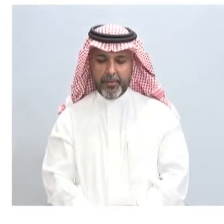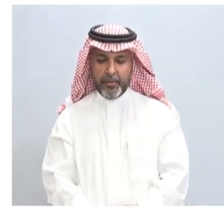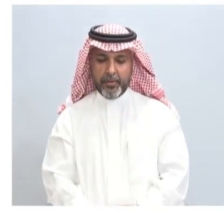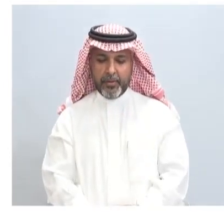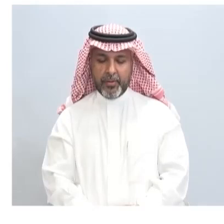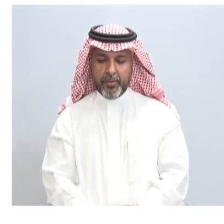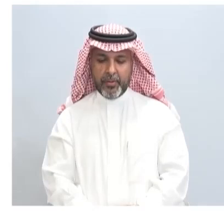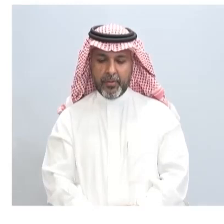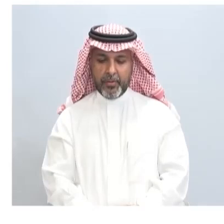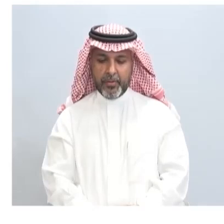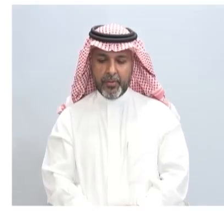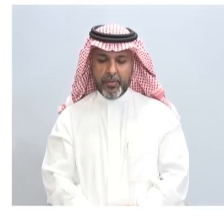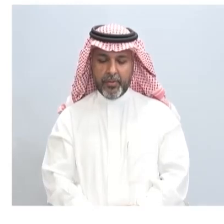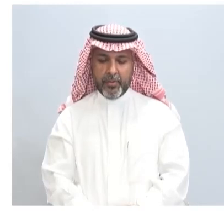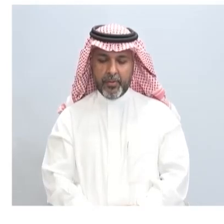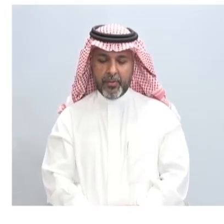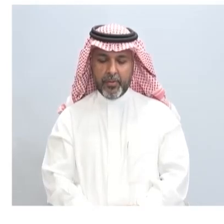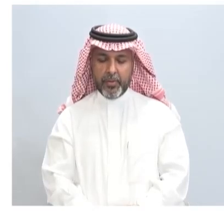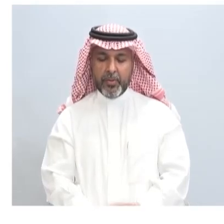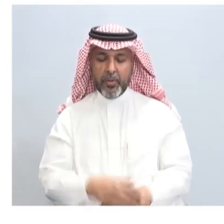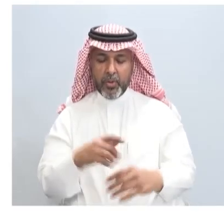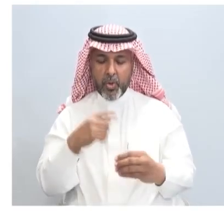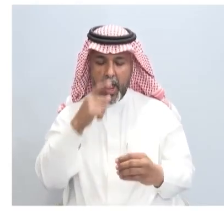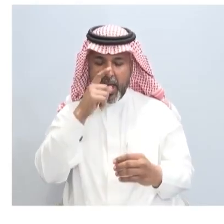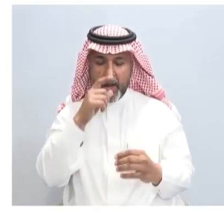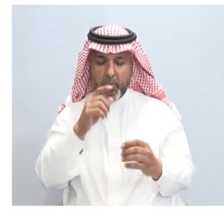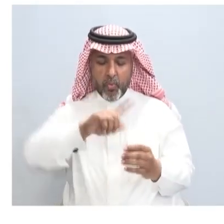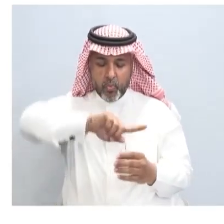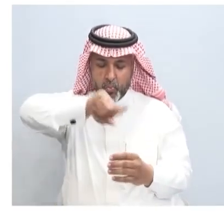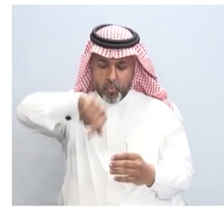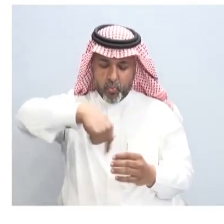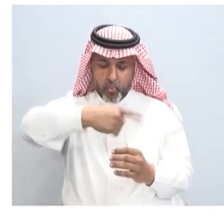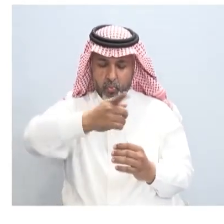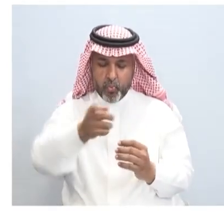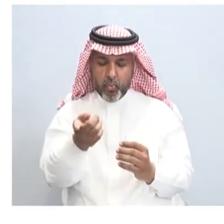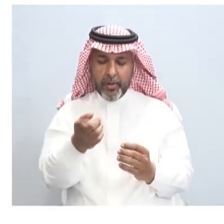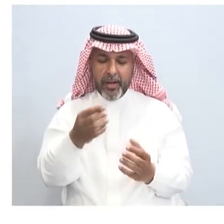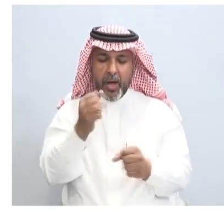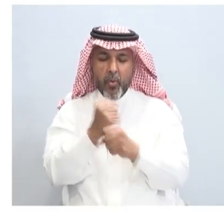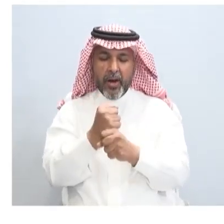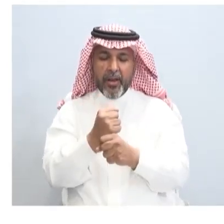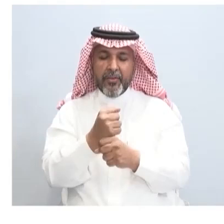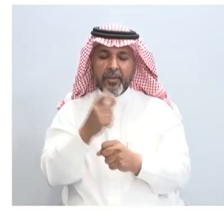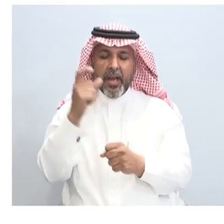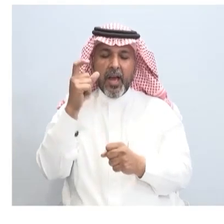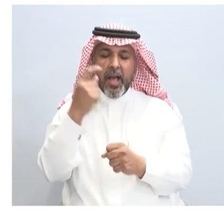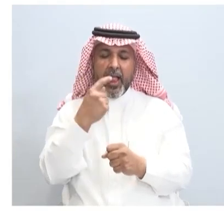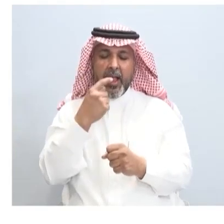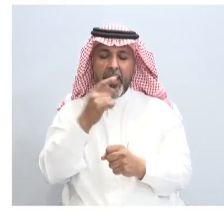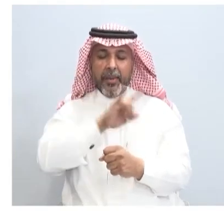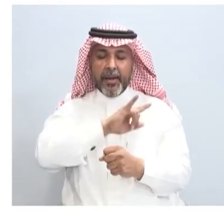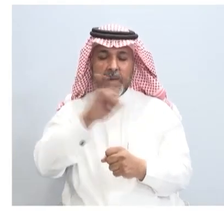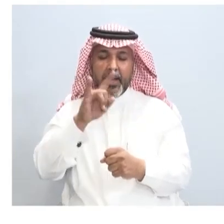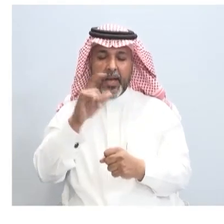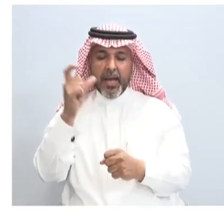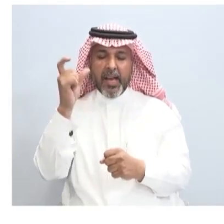النسبه مئويه الفقره سي عدم استقرار المؤشر على اللون الاحمر او اللون الازرق يعني